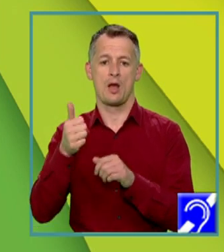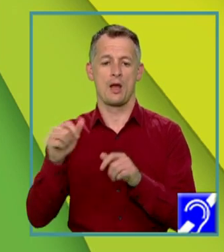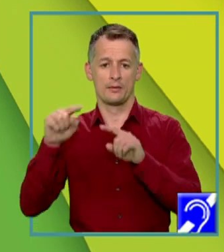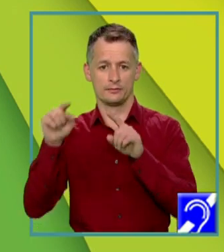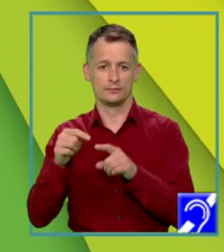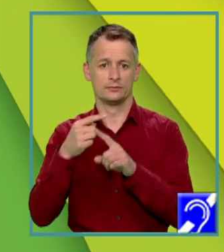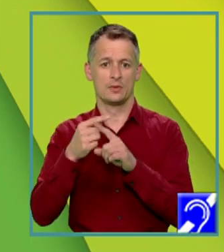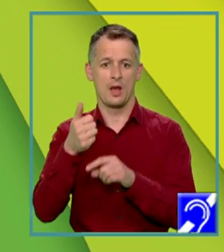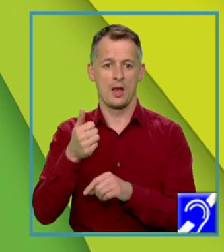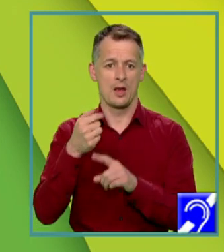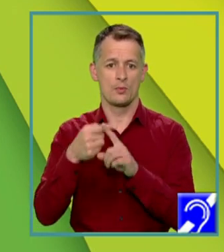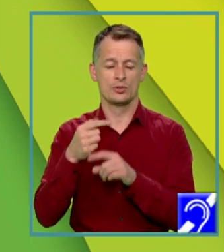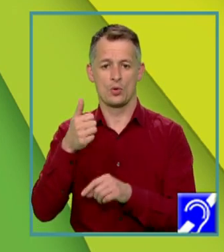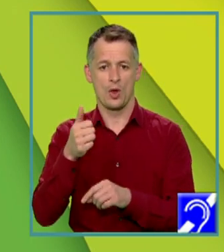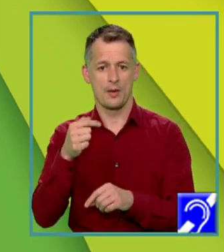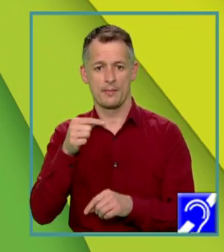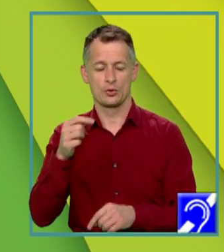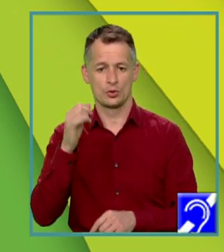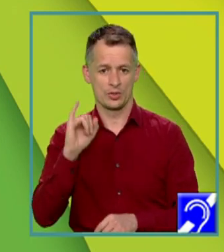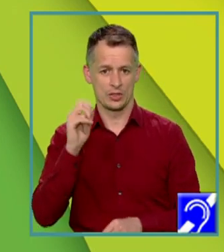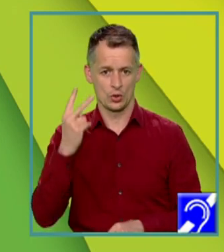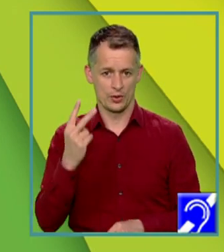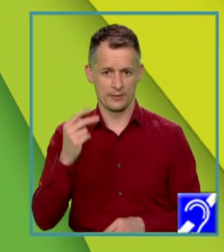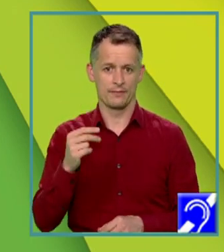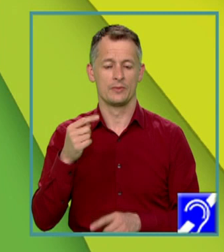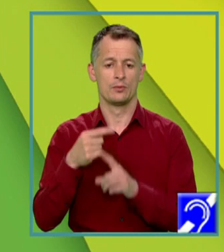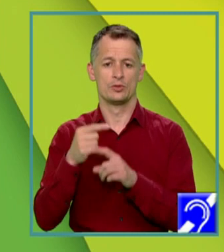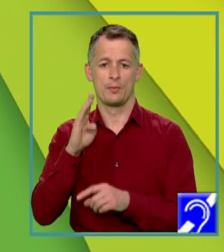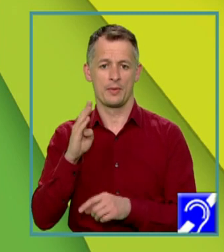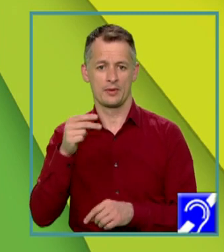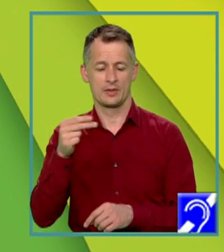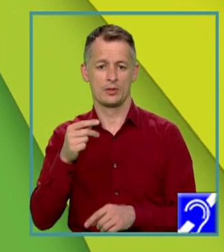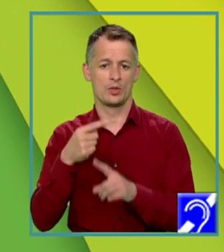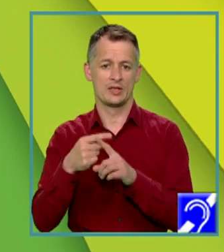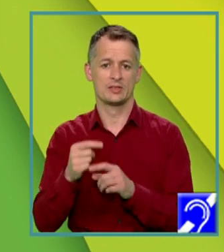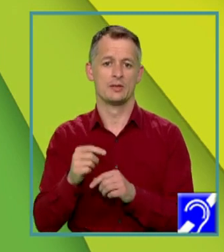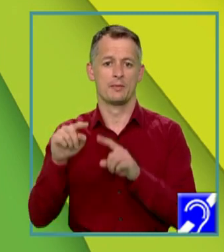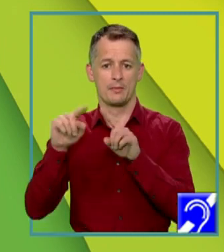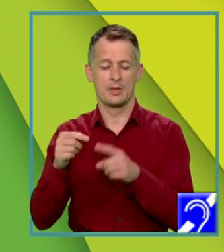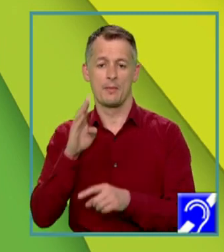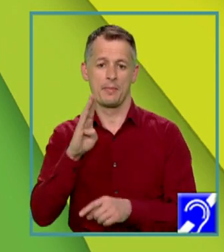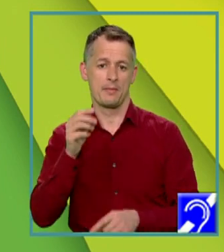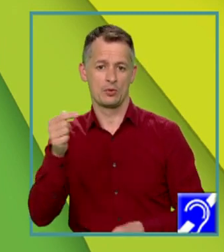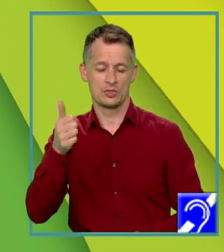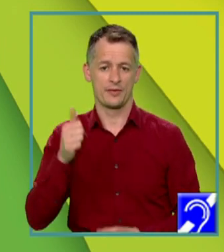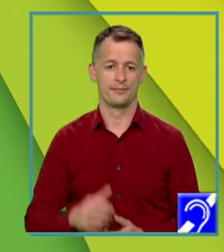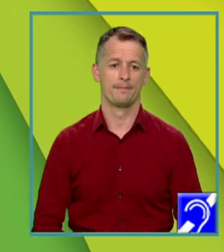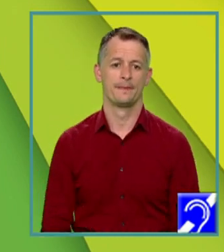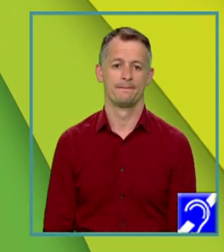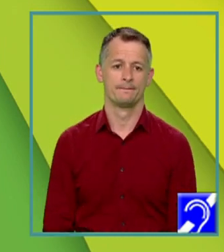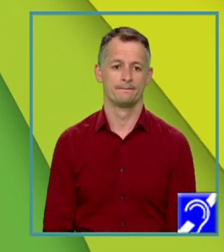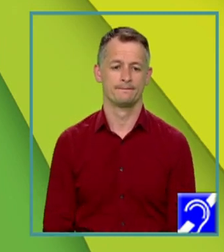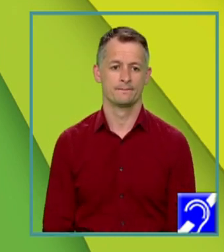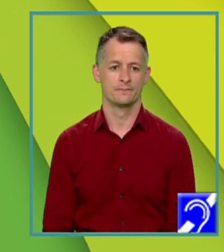cu B egal cu x pe lângă bem un suc bing punctul 2 punctul patru și proprietatea de asociativitate